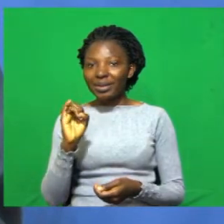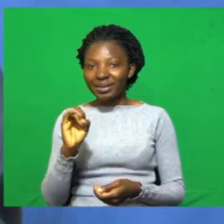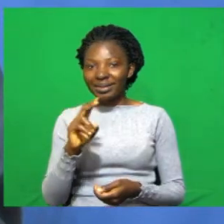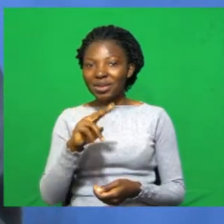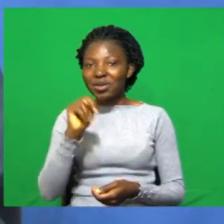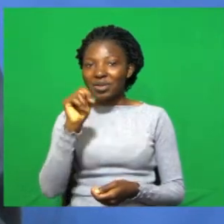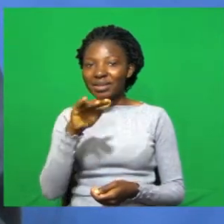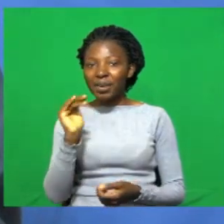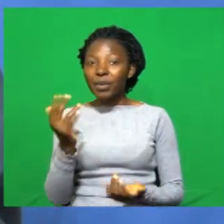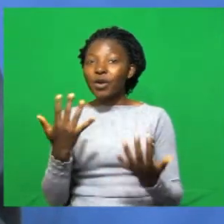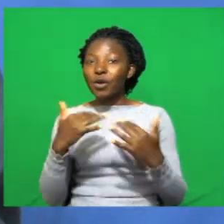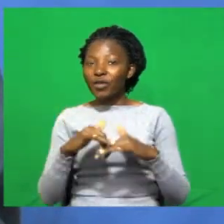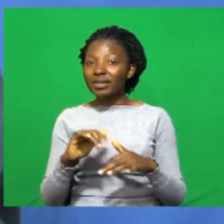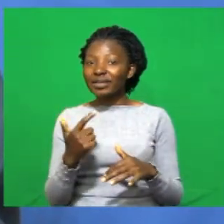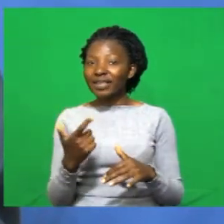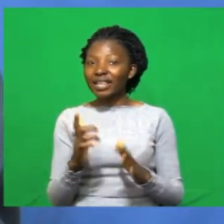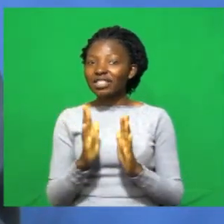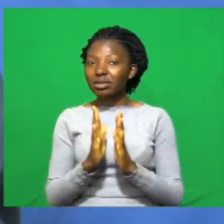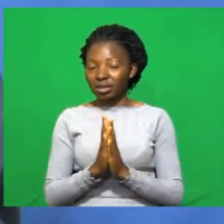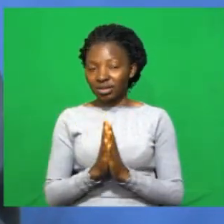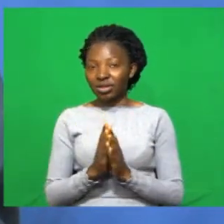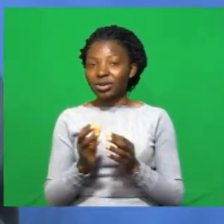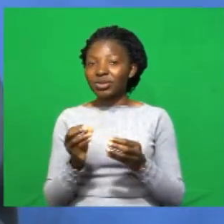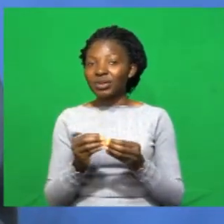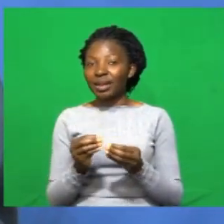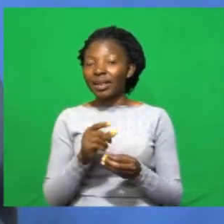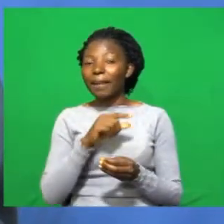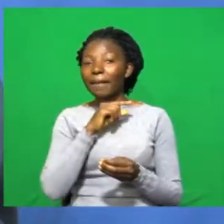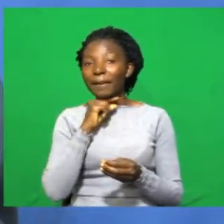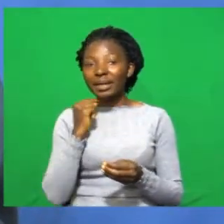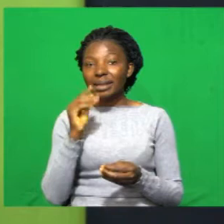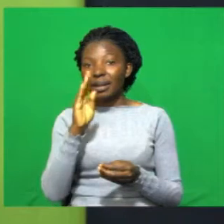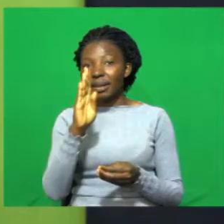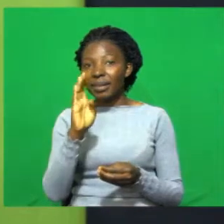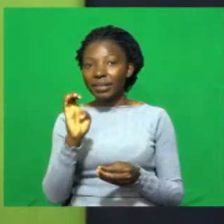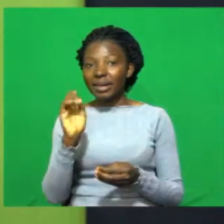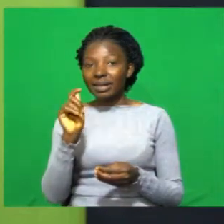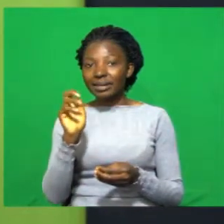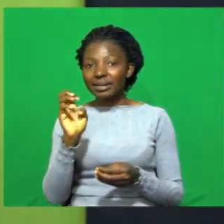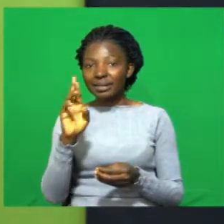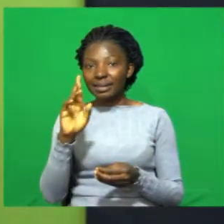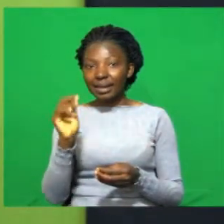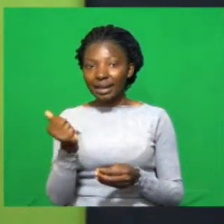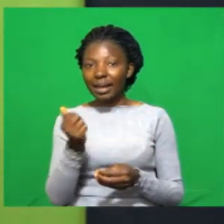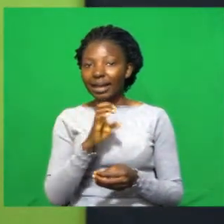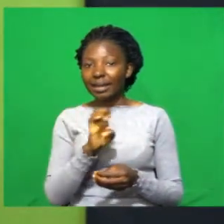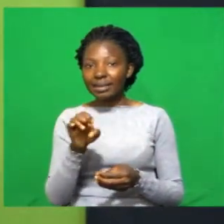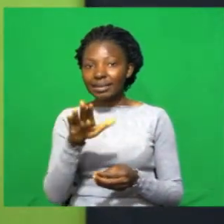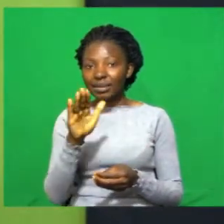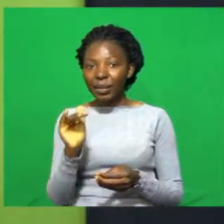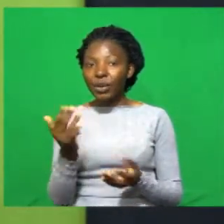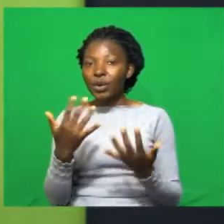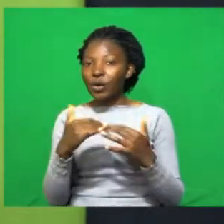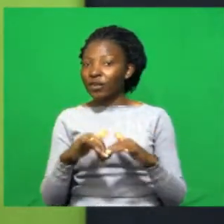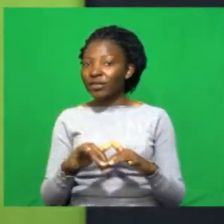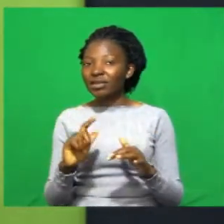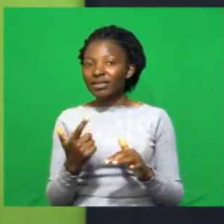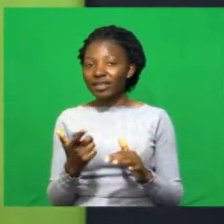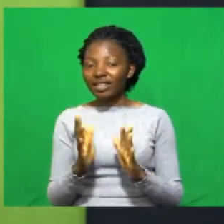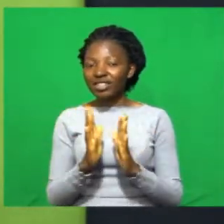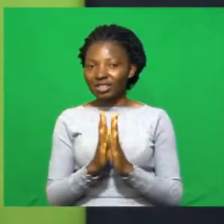vekuNorth Zimbabwe Conference of the Seventh-day Adventist Church pamwe chete naPastor Caston Betera vekuEast Zimbabwe Conference